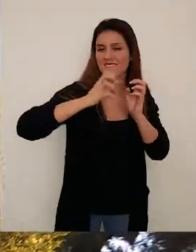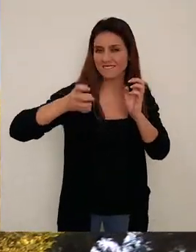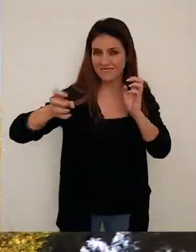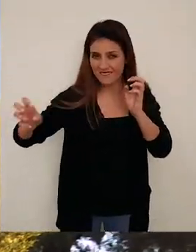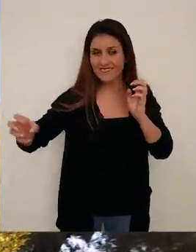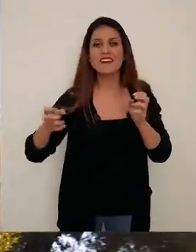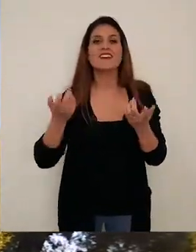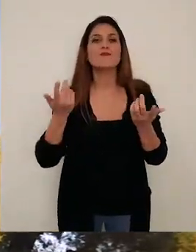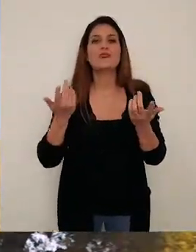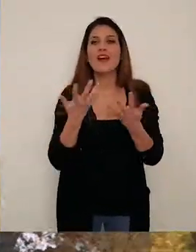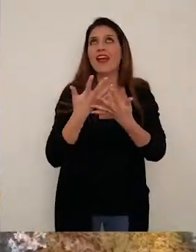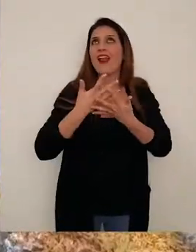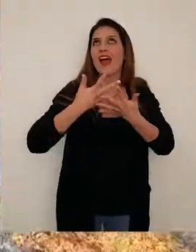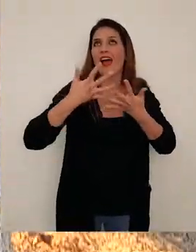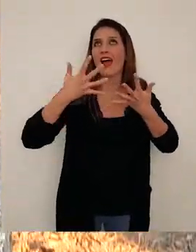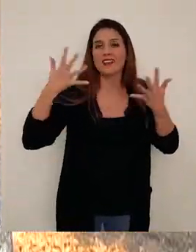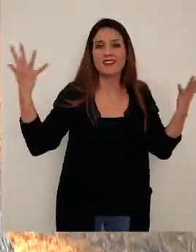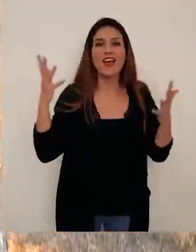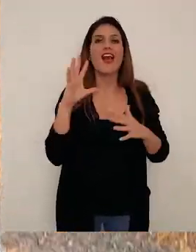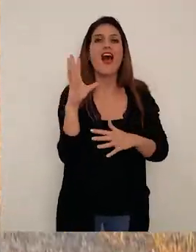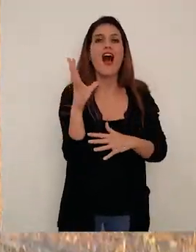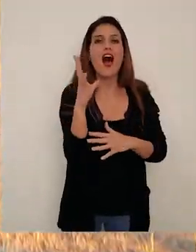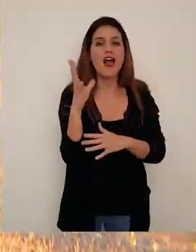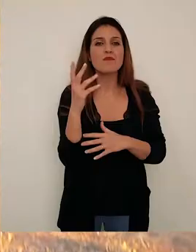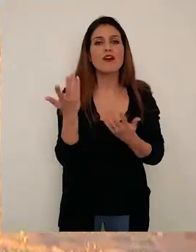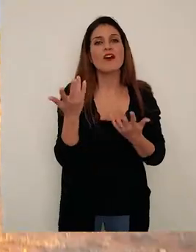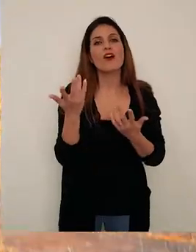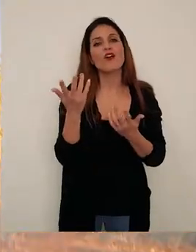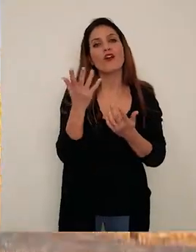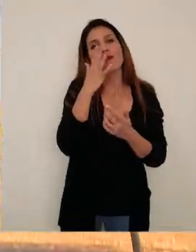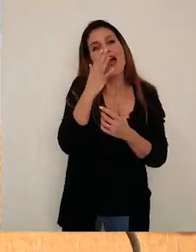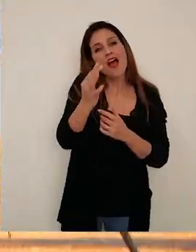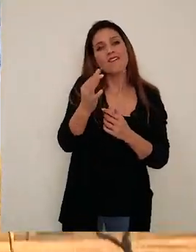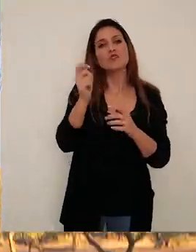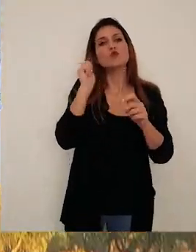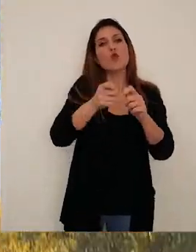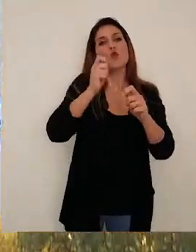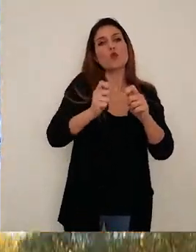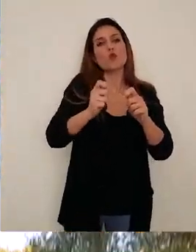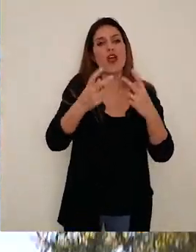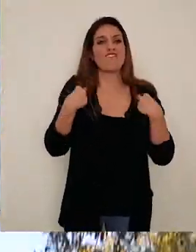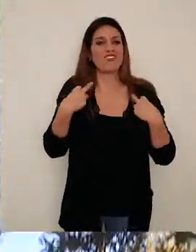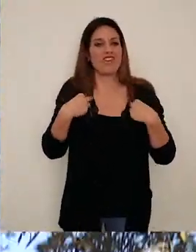dalle grandezze più assurde, fanno sembrare questi alberi centenari delle vere e proprie sculture viventi.